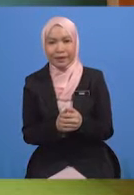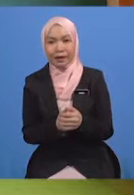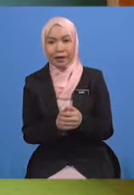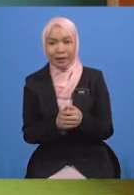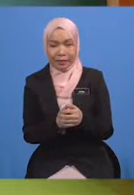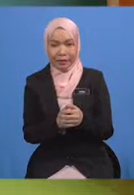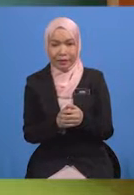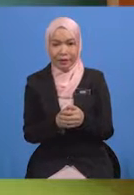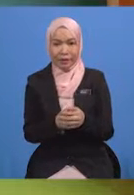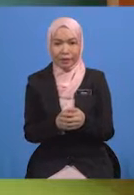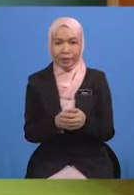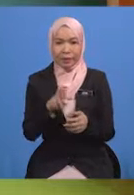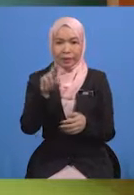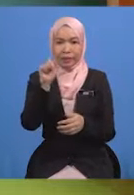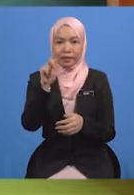ranting kayu,